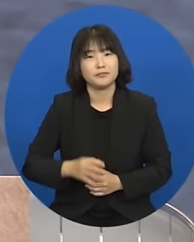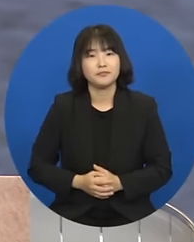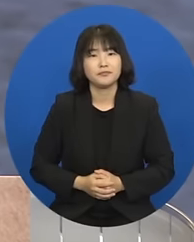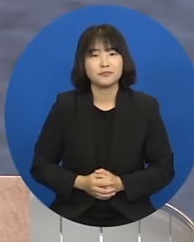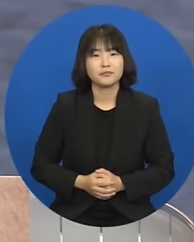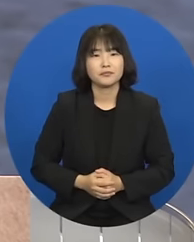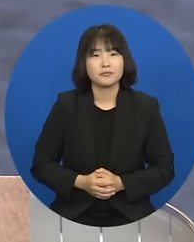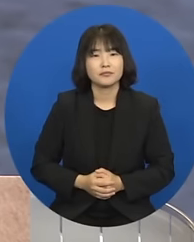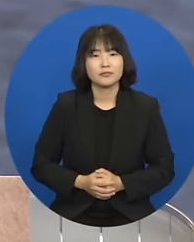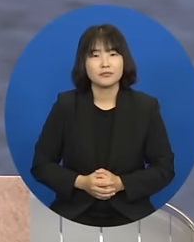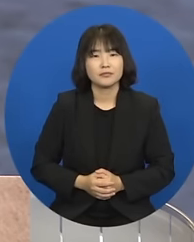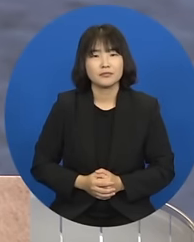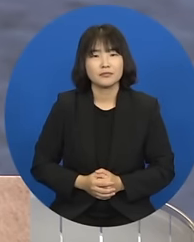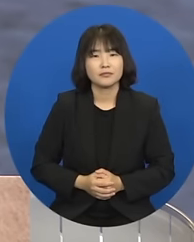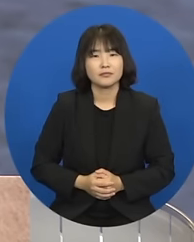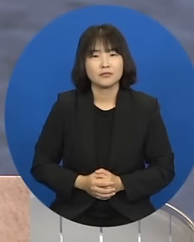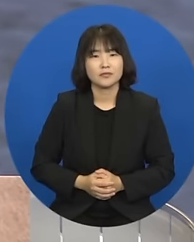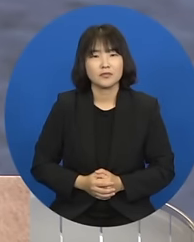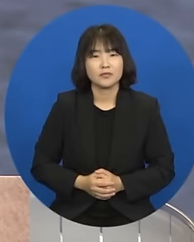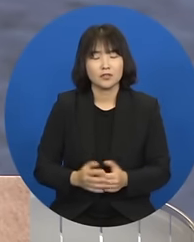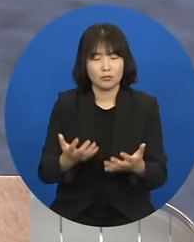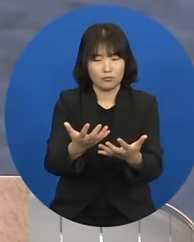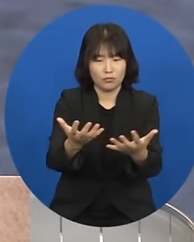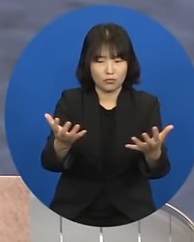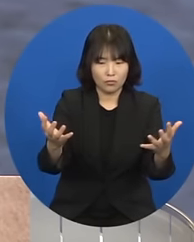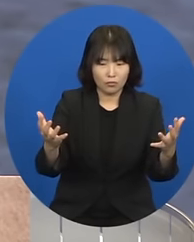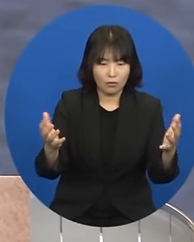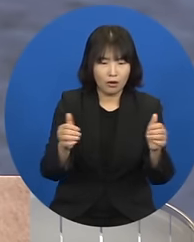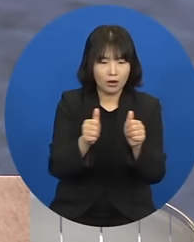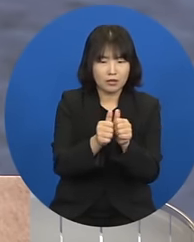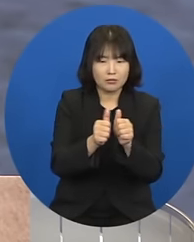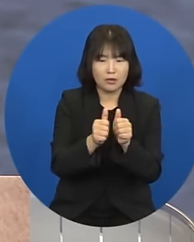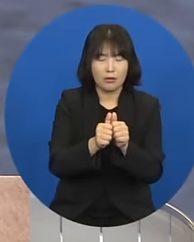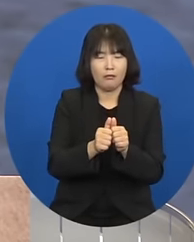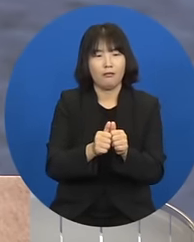그 얘기를 듣는데 거기 모여 있었던 뭐 저를 포함해서 모든 남자들이 우와,